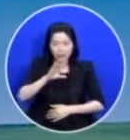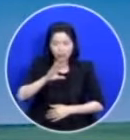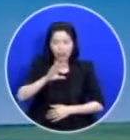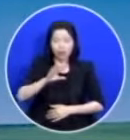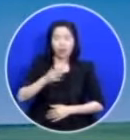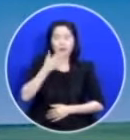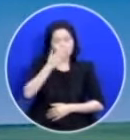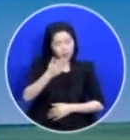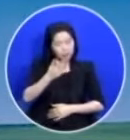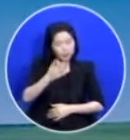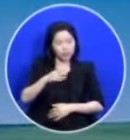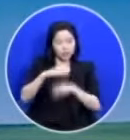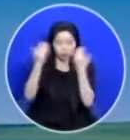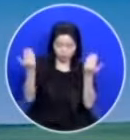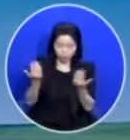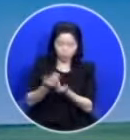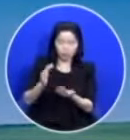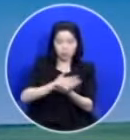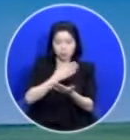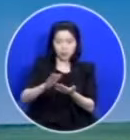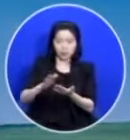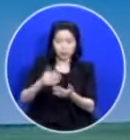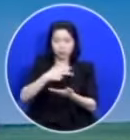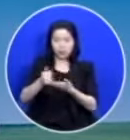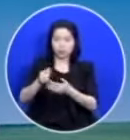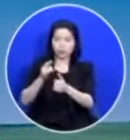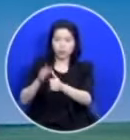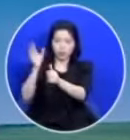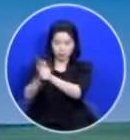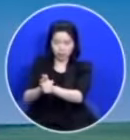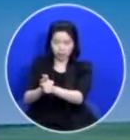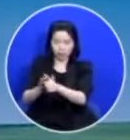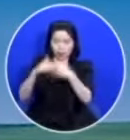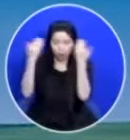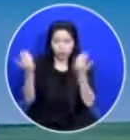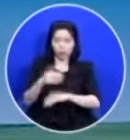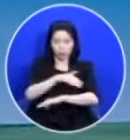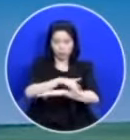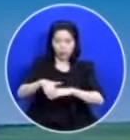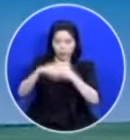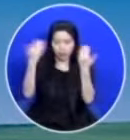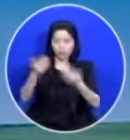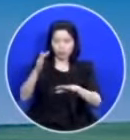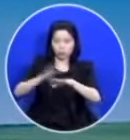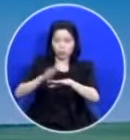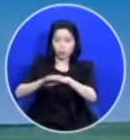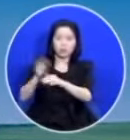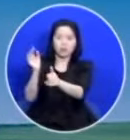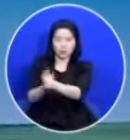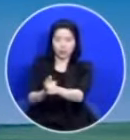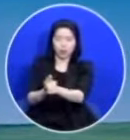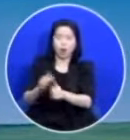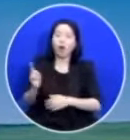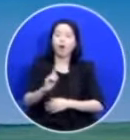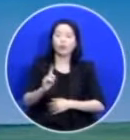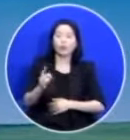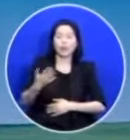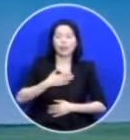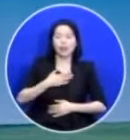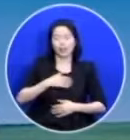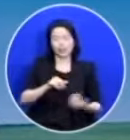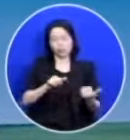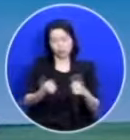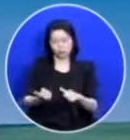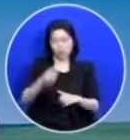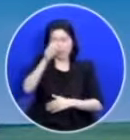맡기 모든 계획 소원 다 주님 손에 드리는 겁니다 어떻게요 내가 죽음으로